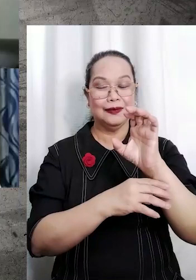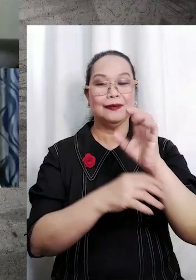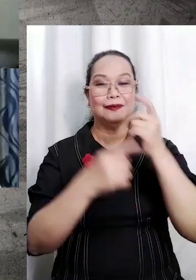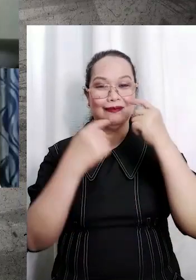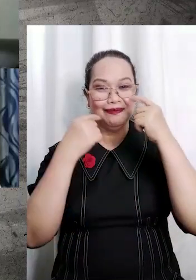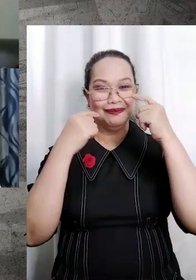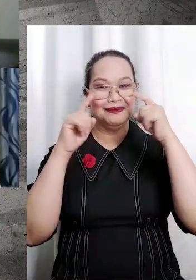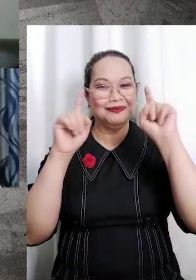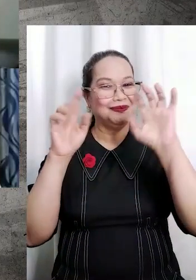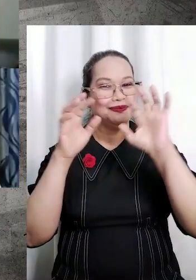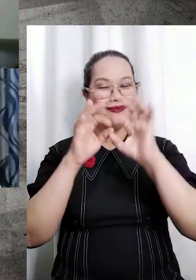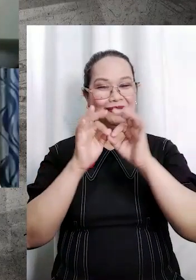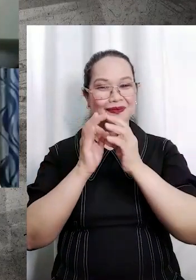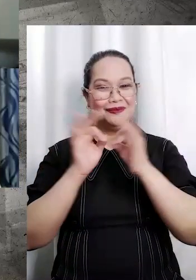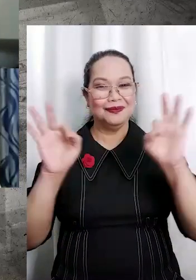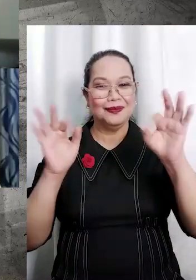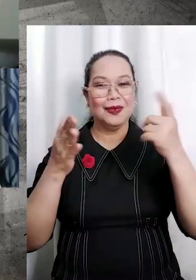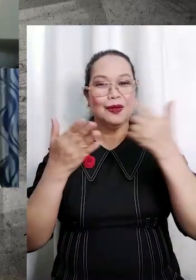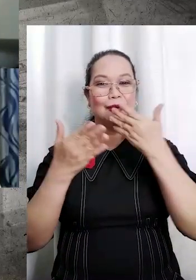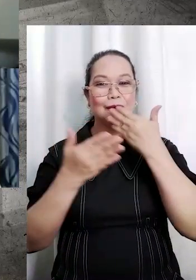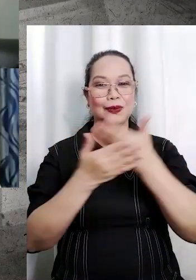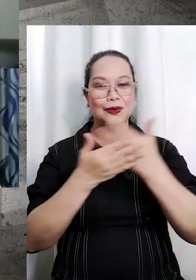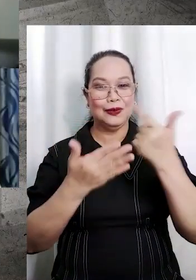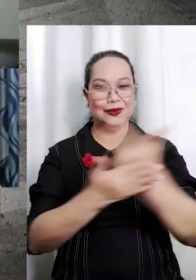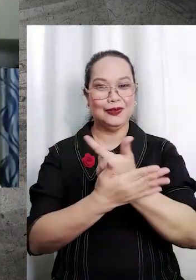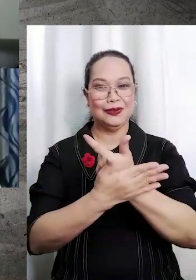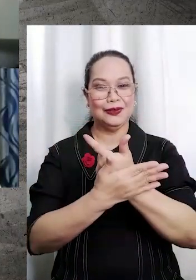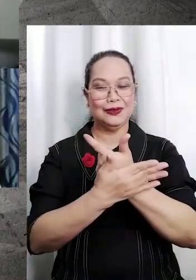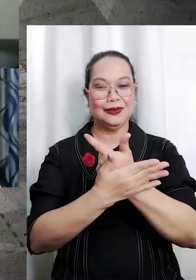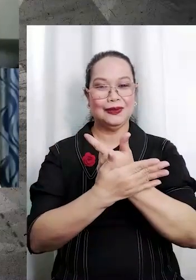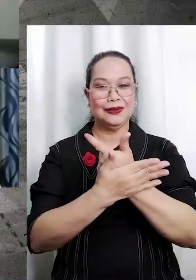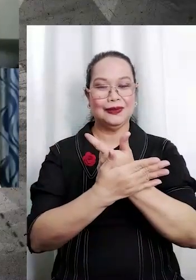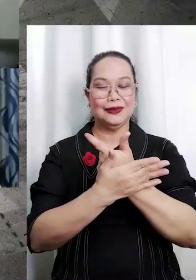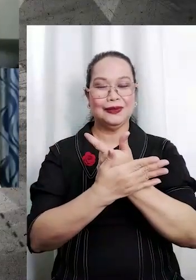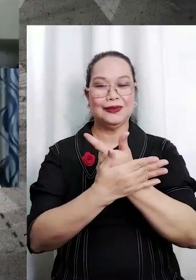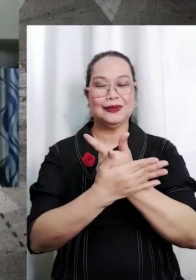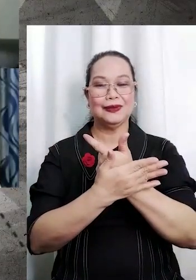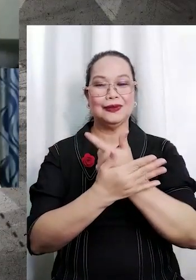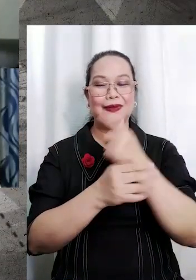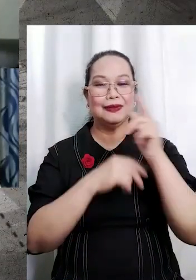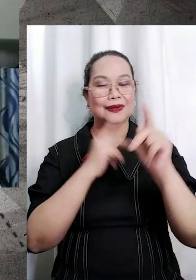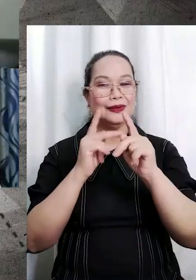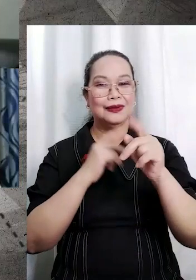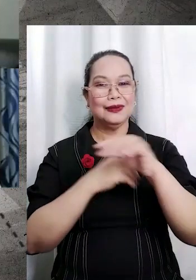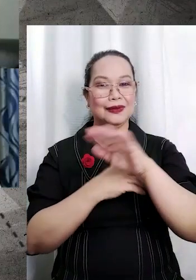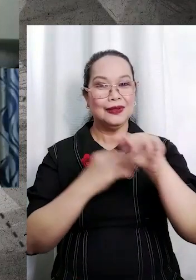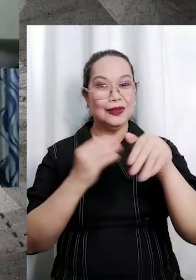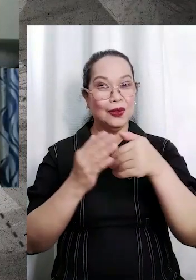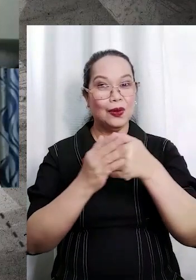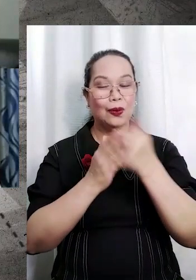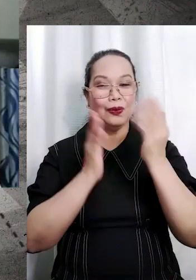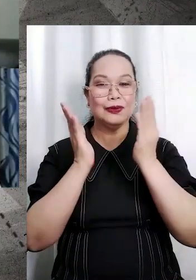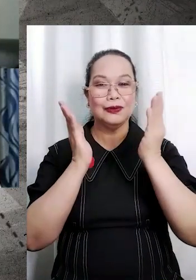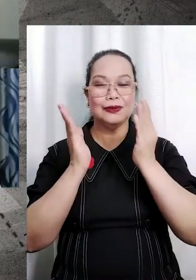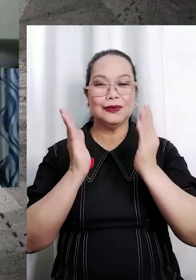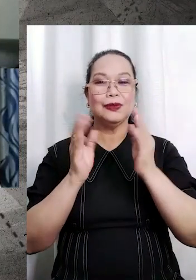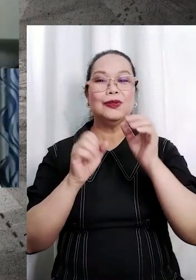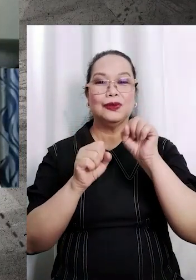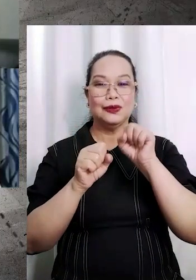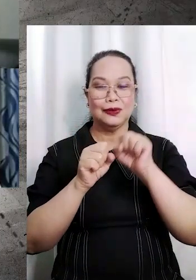sa pagpapalaganap ng mabuting balita at mga kanyang mga